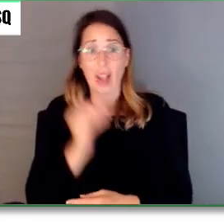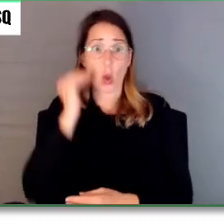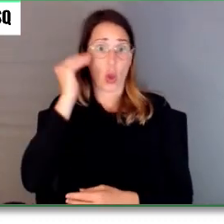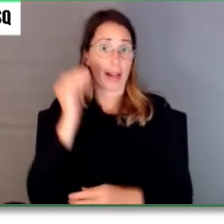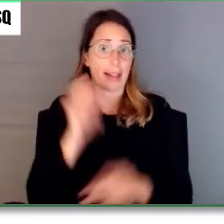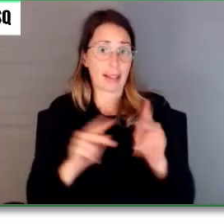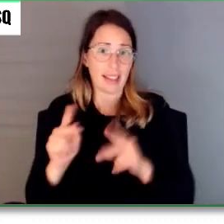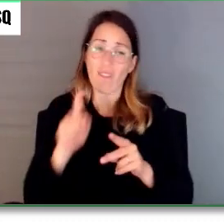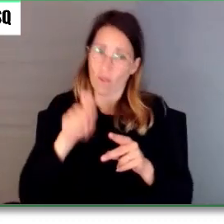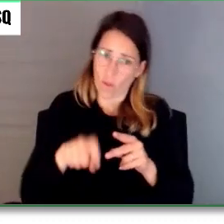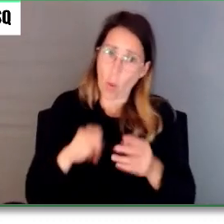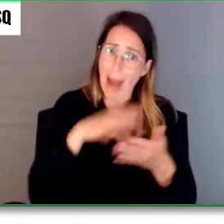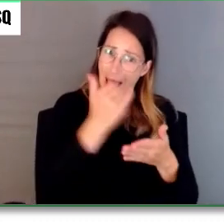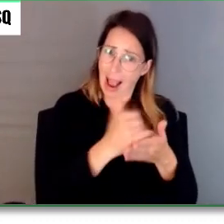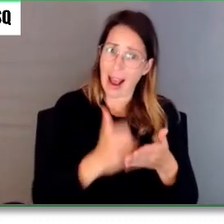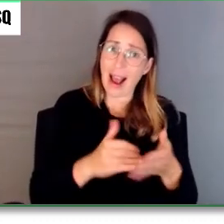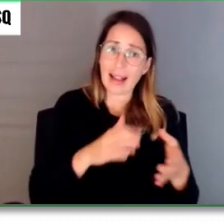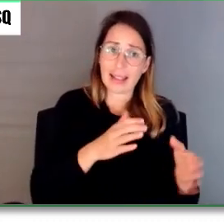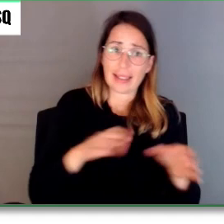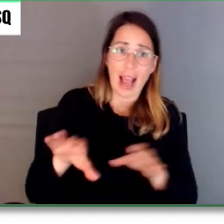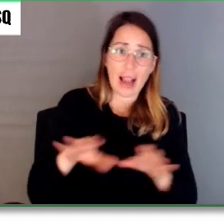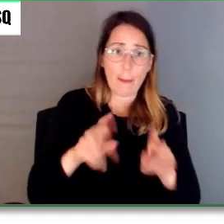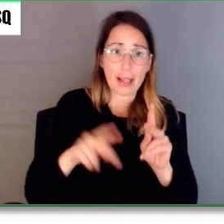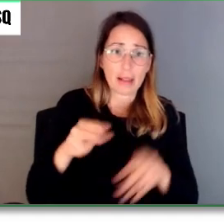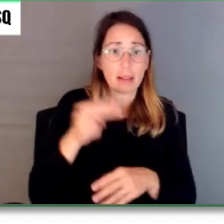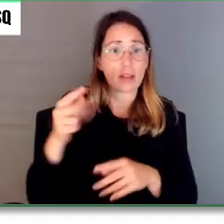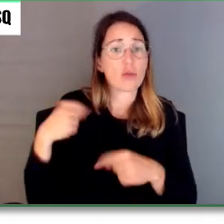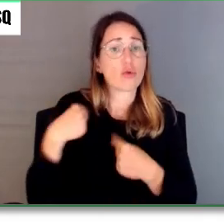handicapées d'inclusion depuis 2015.